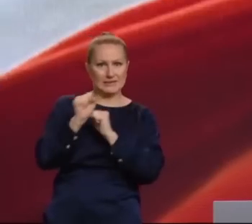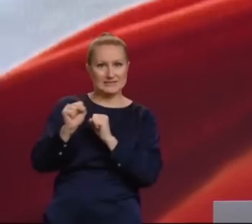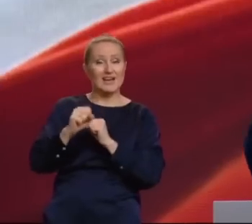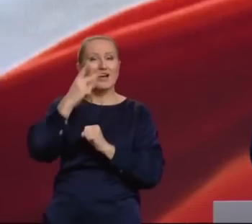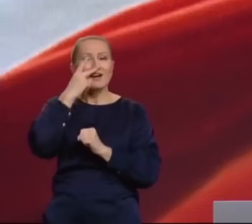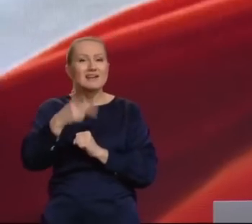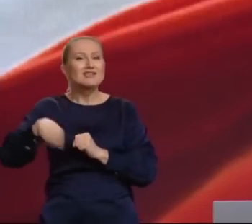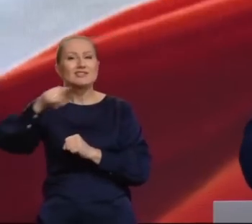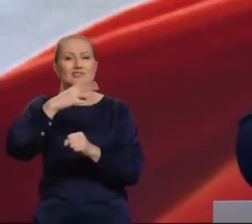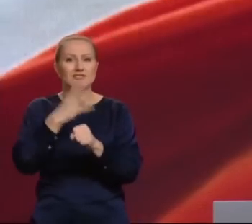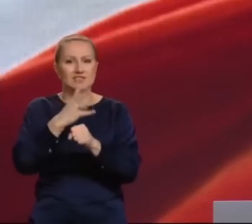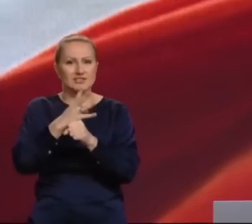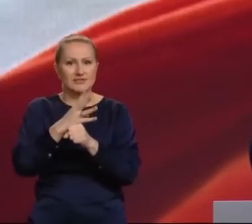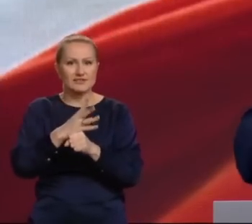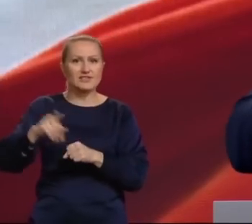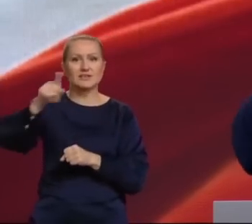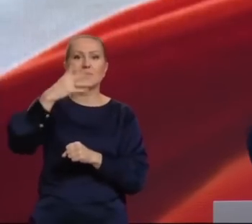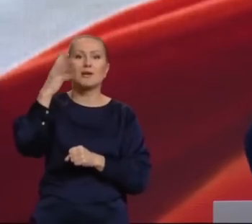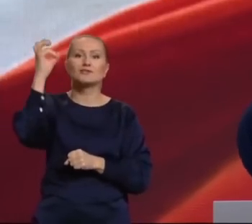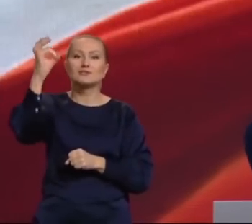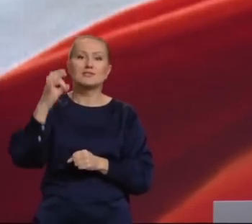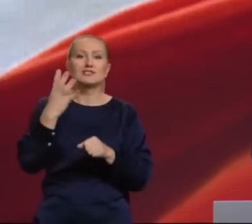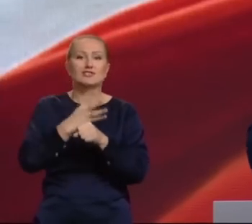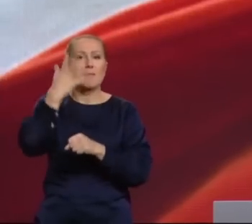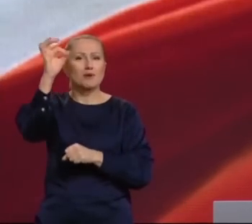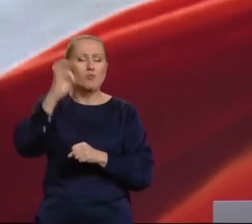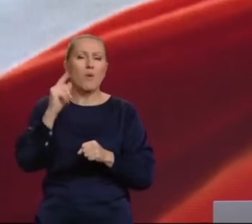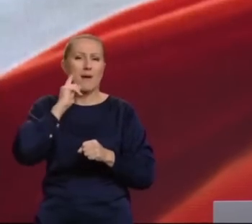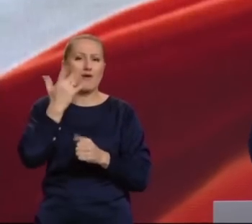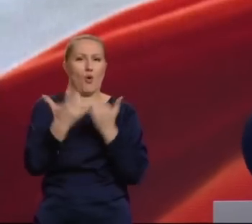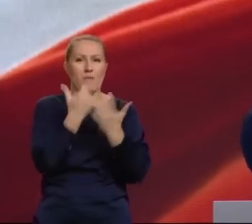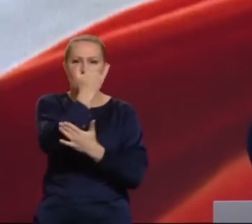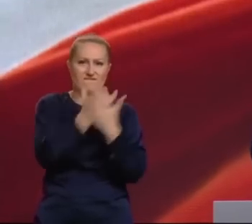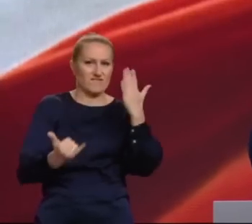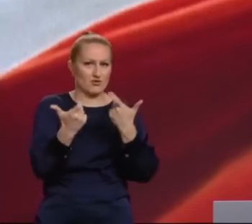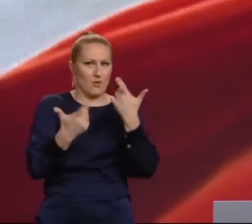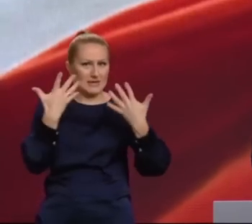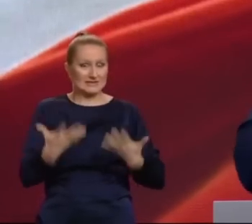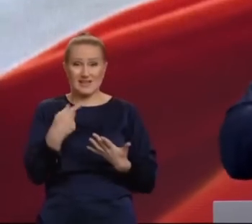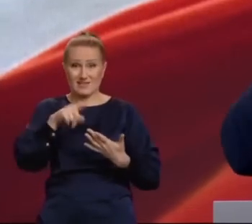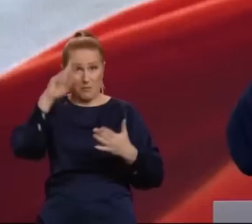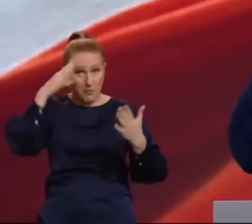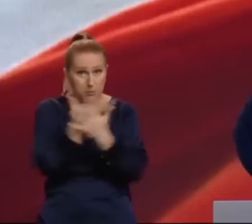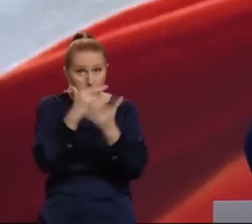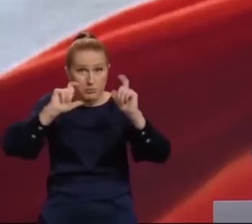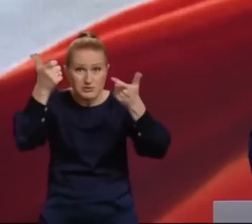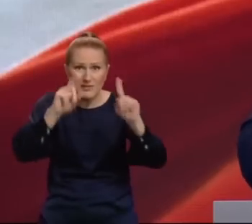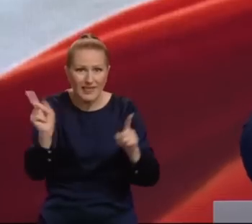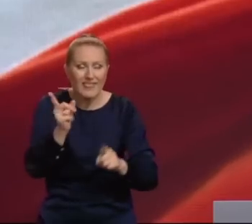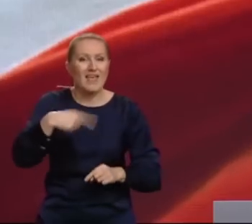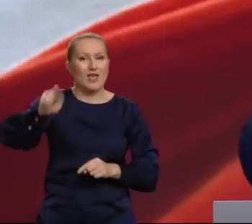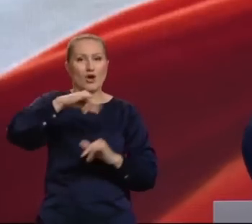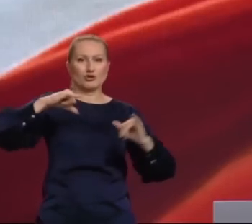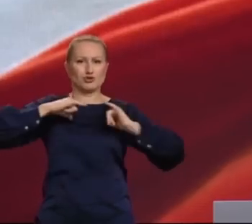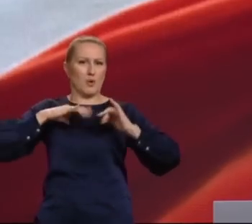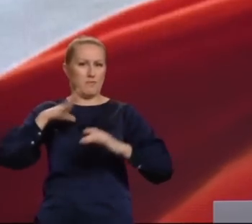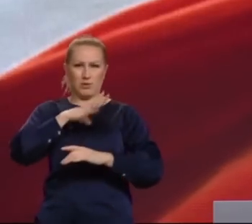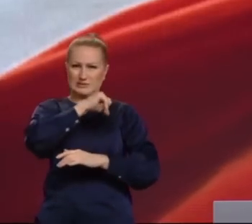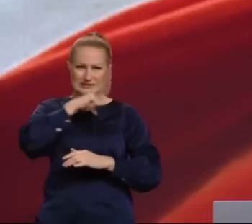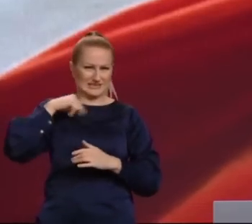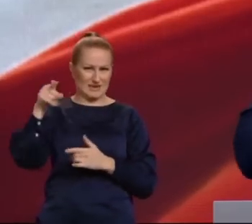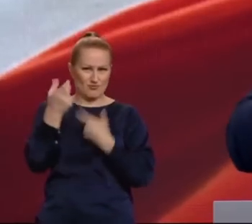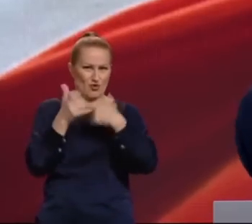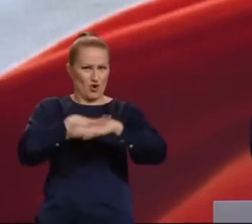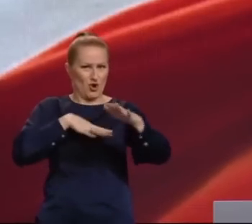się wyrejestrować niż w poprzednim. To nie przypadek. Rząd sam niszczył w Polsce miejsca pracy. Dawał gigantyczne dofinansowania